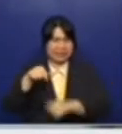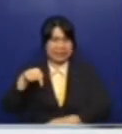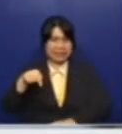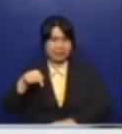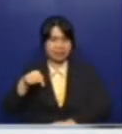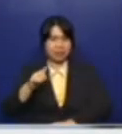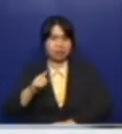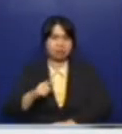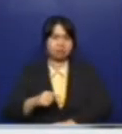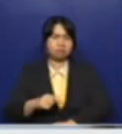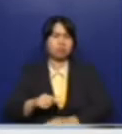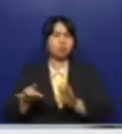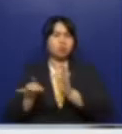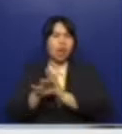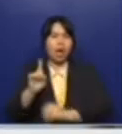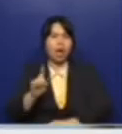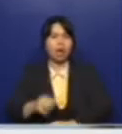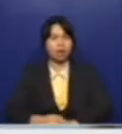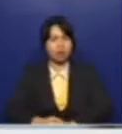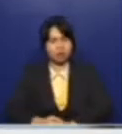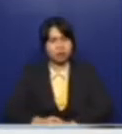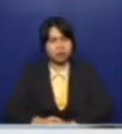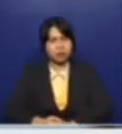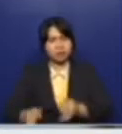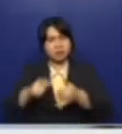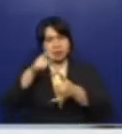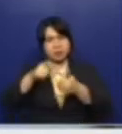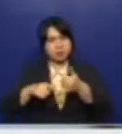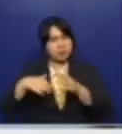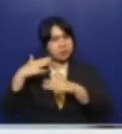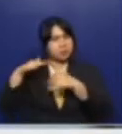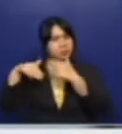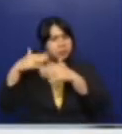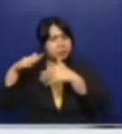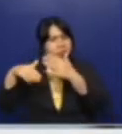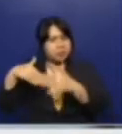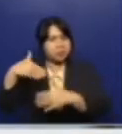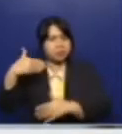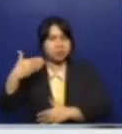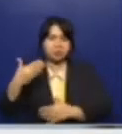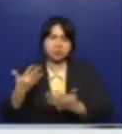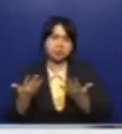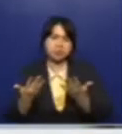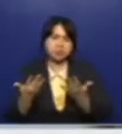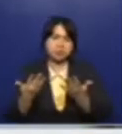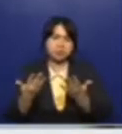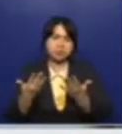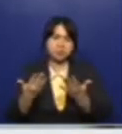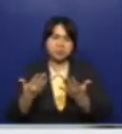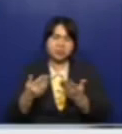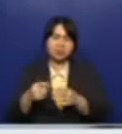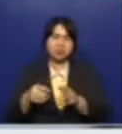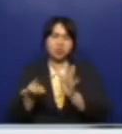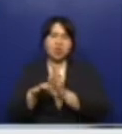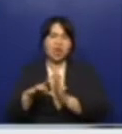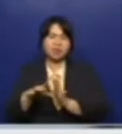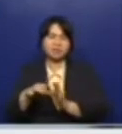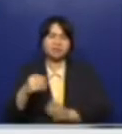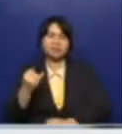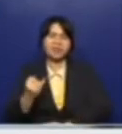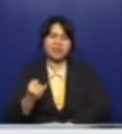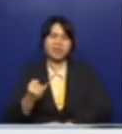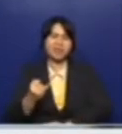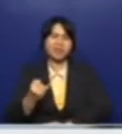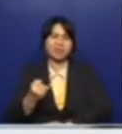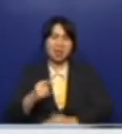ตอนจบเนี่ยผมไม่เห็นใครไปได้สักคนมันจบไม่ค่อยสวยครับท่านประธาน